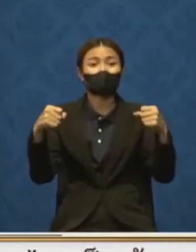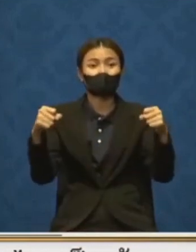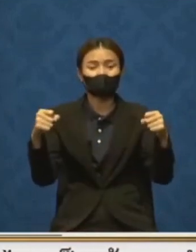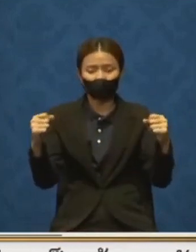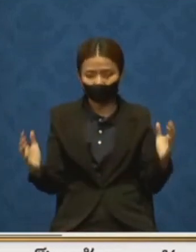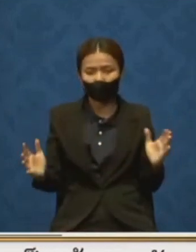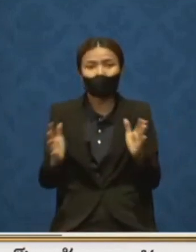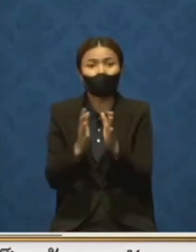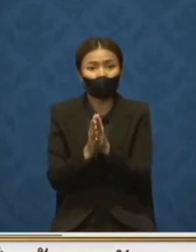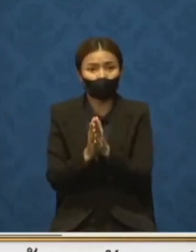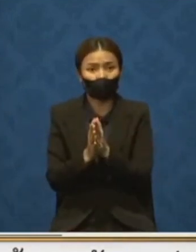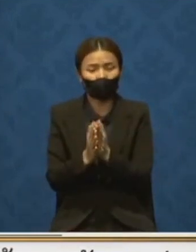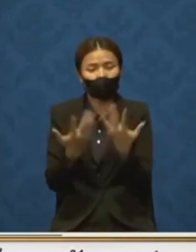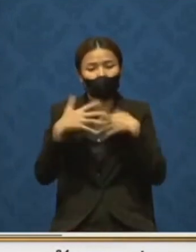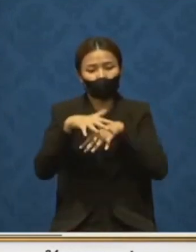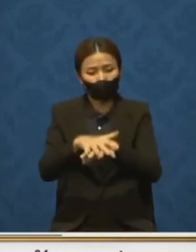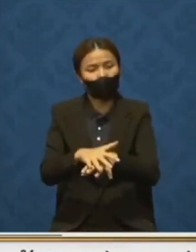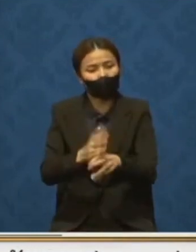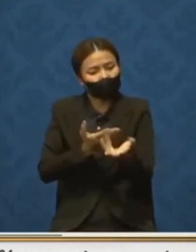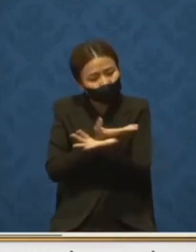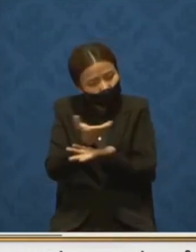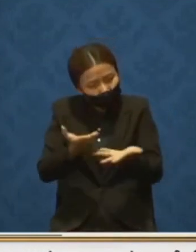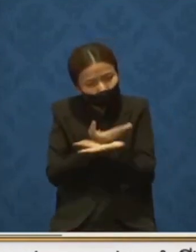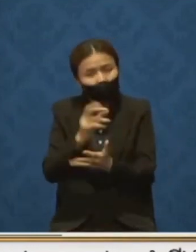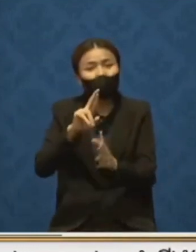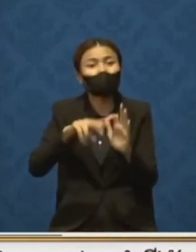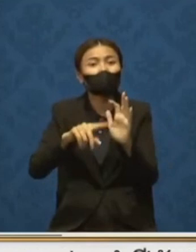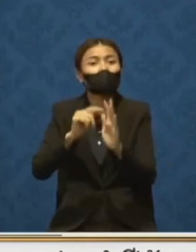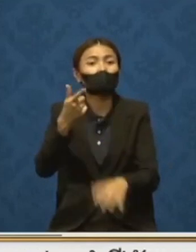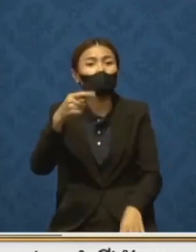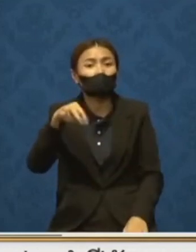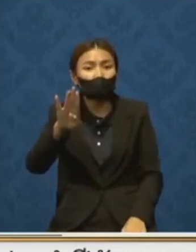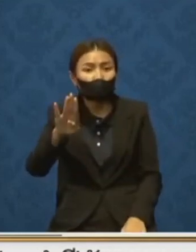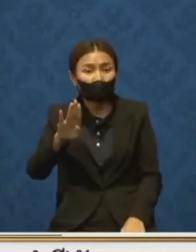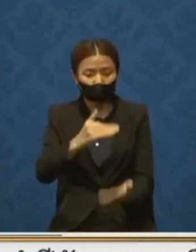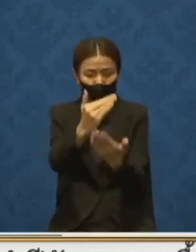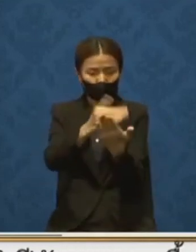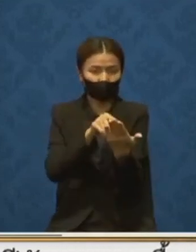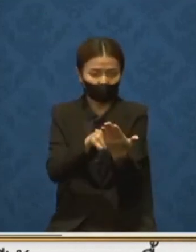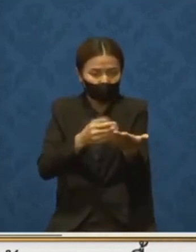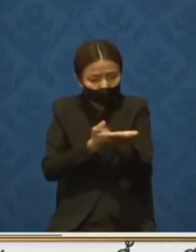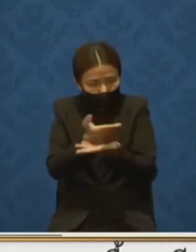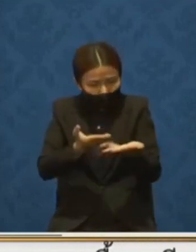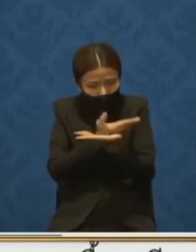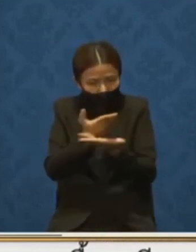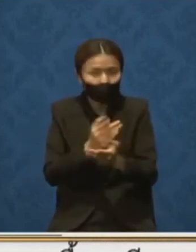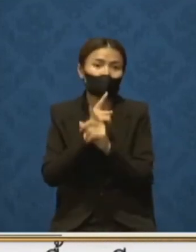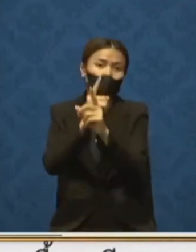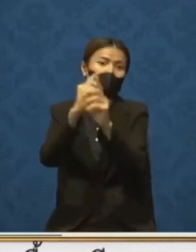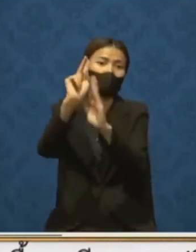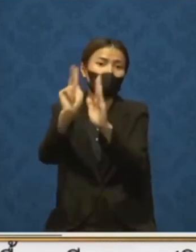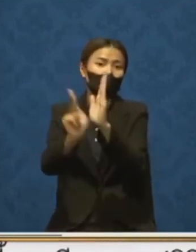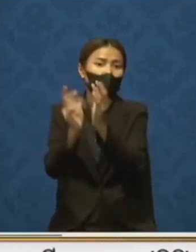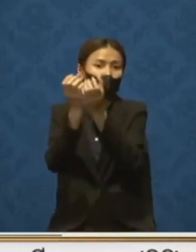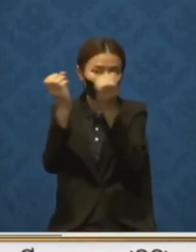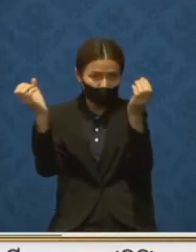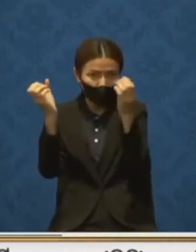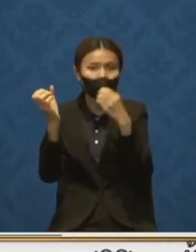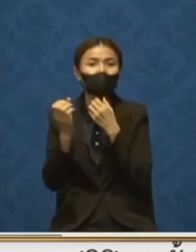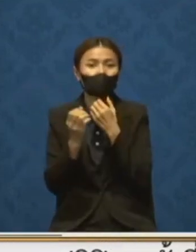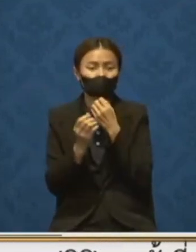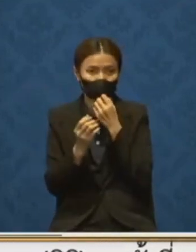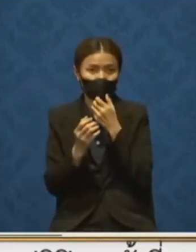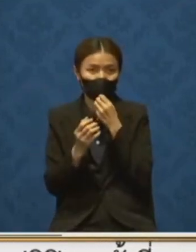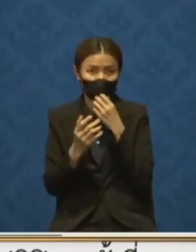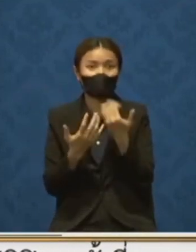างพระราชบัญญัติฉบับนี้ตามขั้นตอนที่รัฐธรรมนูญได้กำหนดไว้โดยวุ